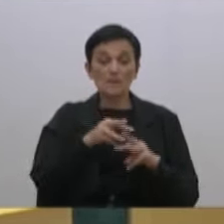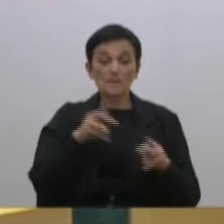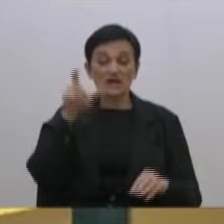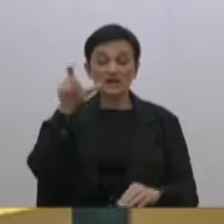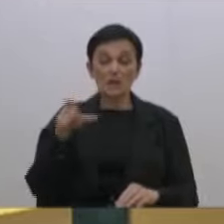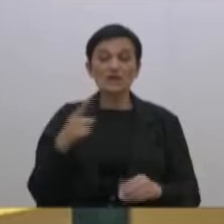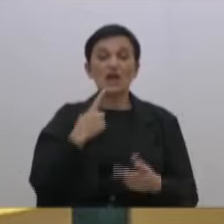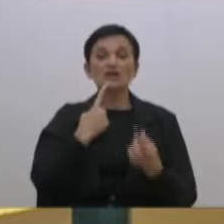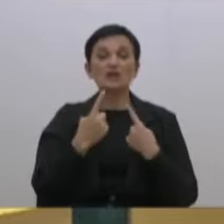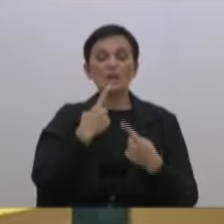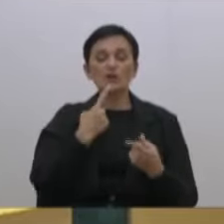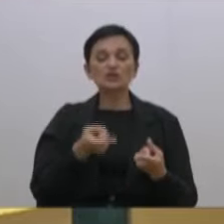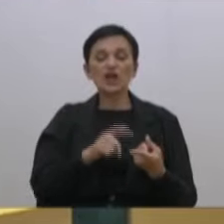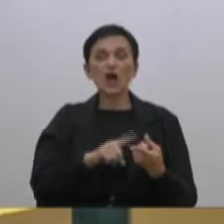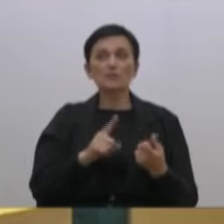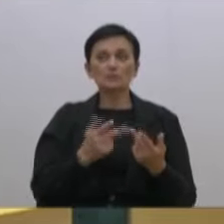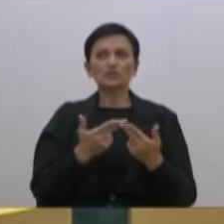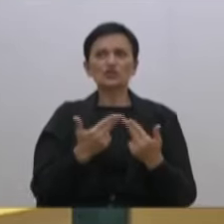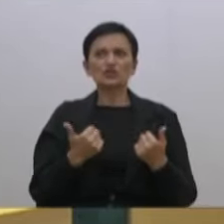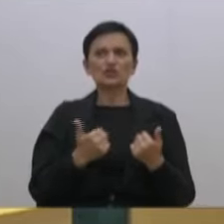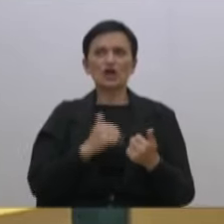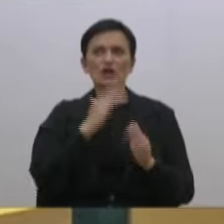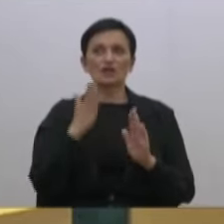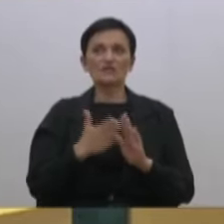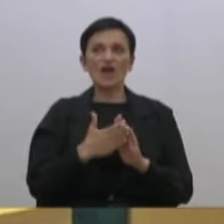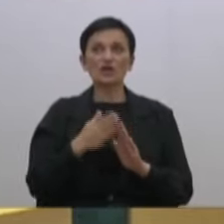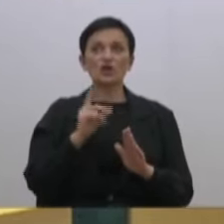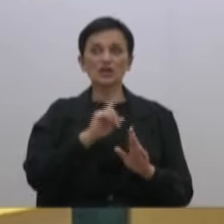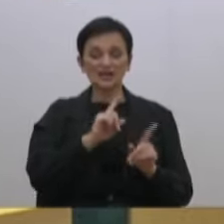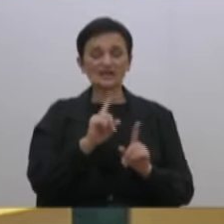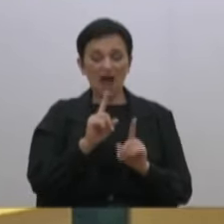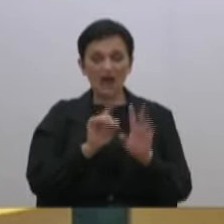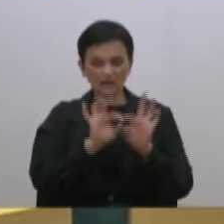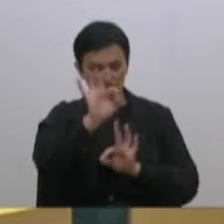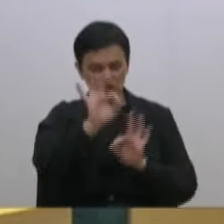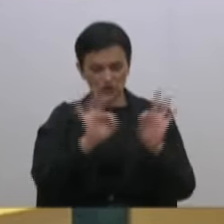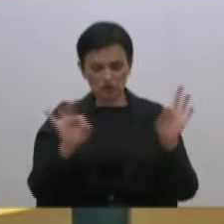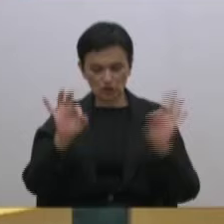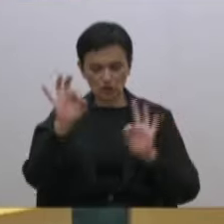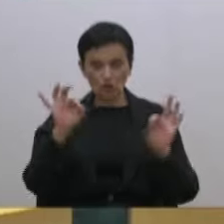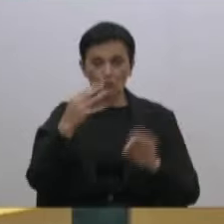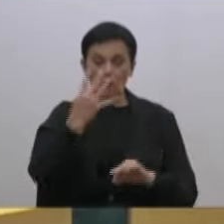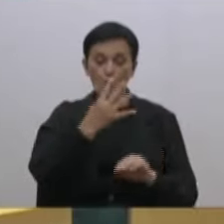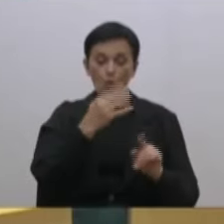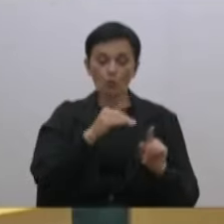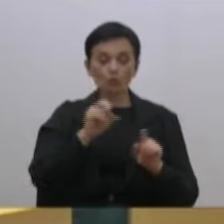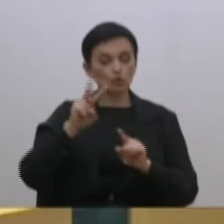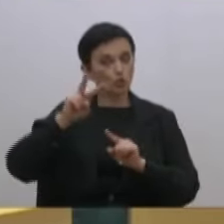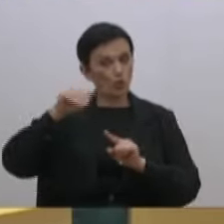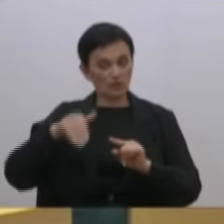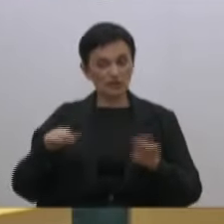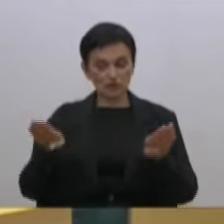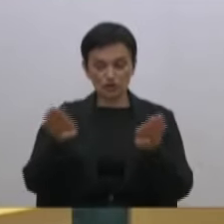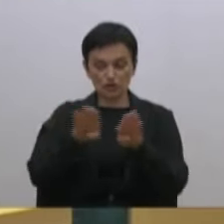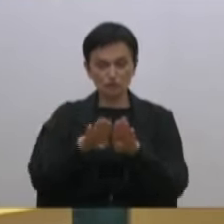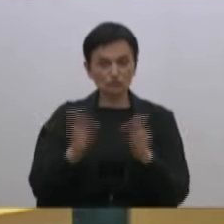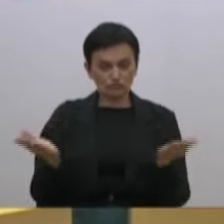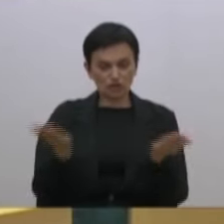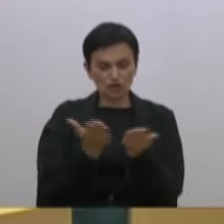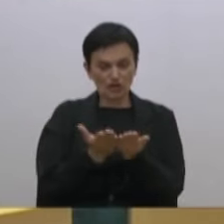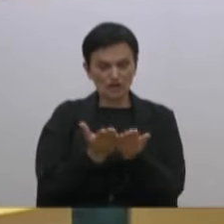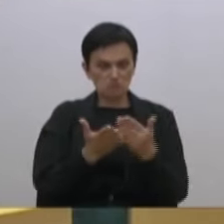ლაპარაკობს იმასთან დაკავშირებით, რომ დიახ, ყველაზე მთავარი კრიტერი რაღაცებით იზომება, ხო? 40000 და 12000 შევადარეთ ერთმანეთს, გაცილებით